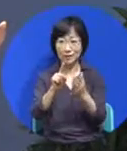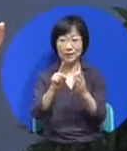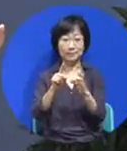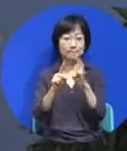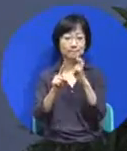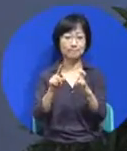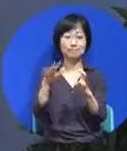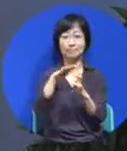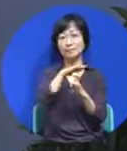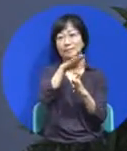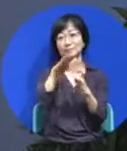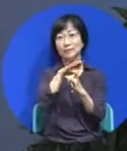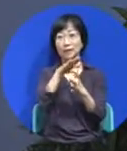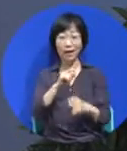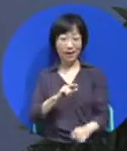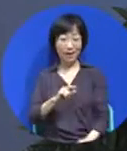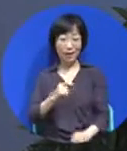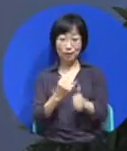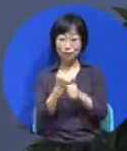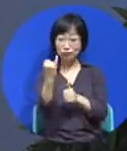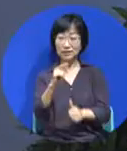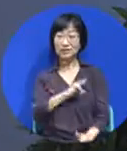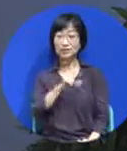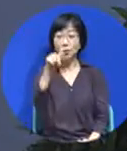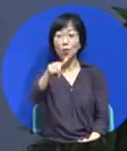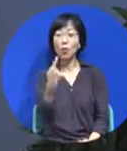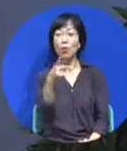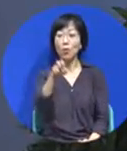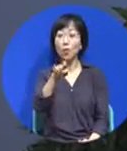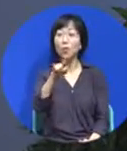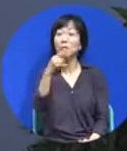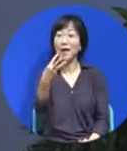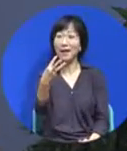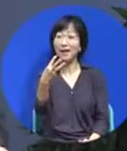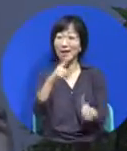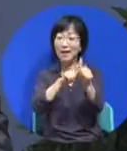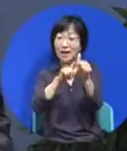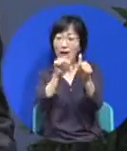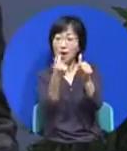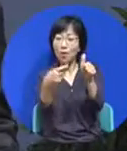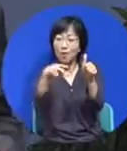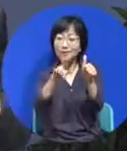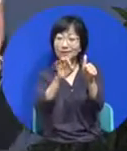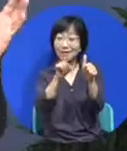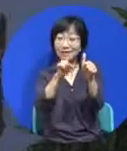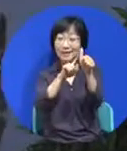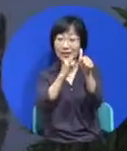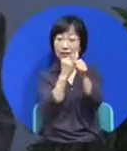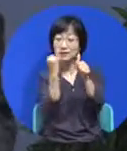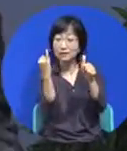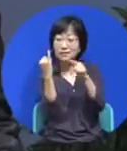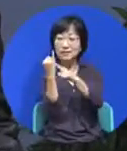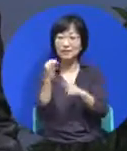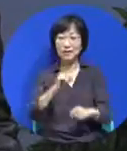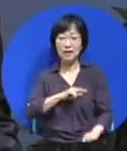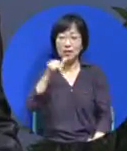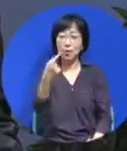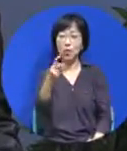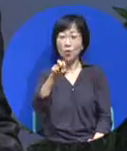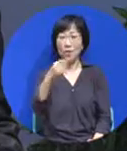여러분 아시죠? 호세아 마누라 이름이 고멜입니다. Do you know about this? Hosea's wife's name was Gomer. 이게 완전히 창녀라. But she